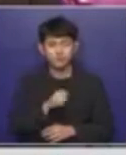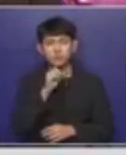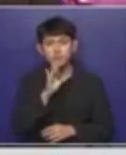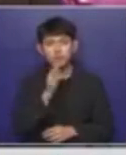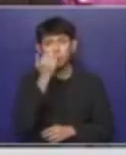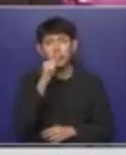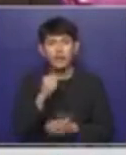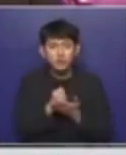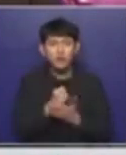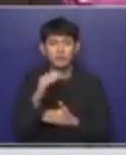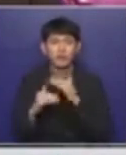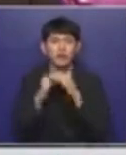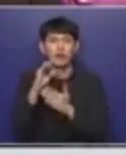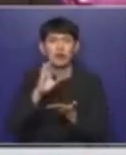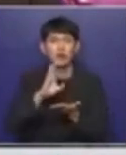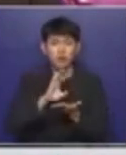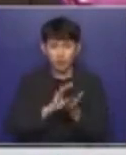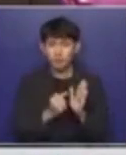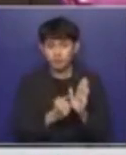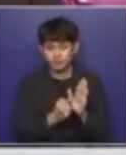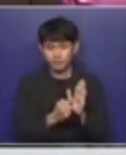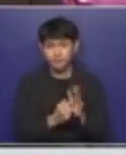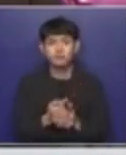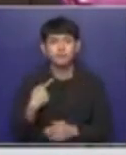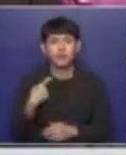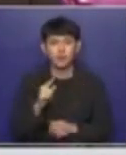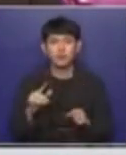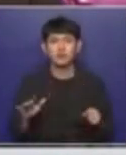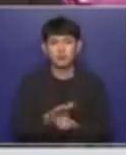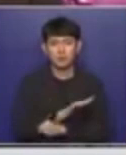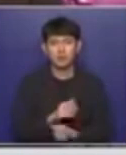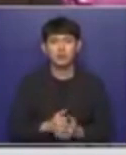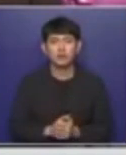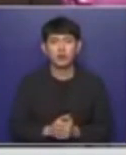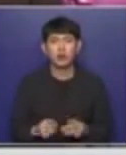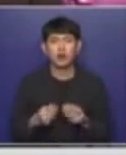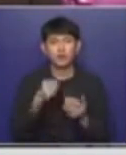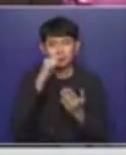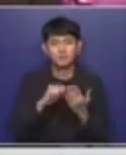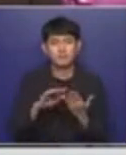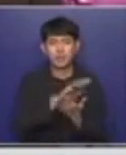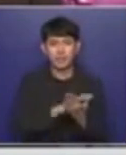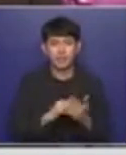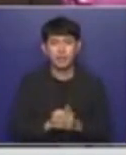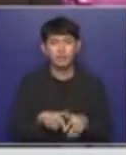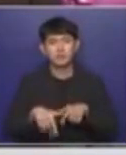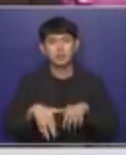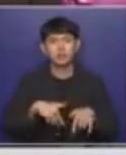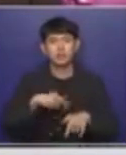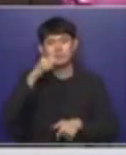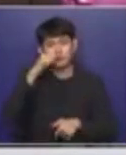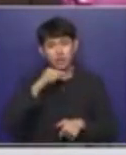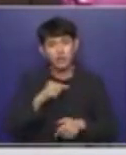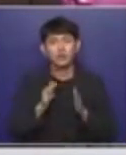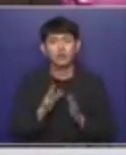ายเพื่อที่จะให้งบประมาณฉบับนี้เป็นประโยชน์สูงสุดกับแผ่นดินของเราและพี่น้องประชาชนอีก60กว่า